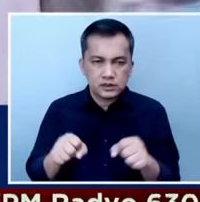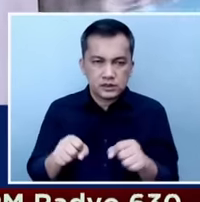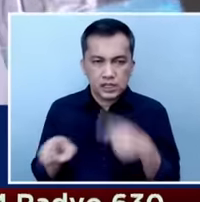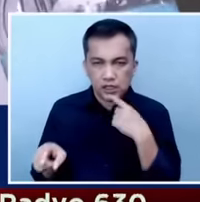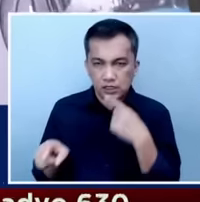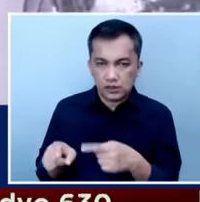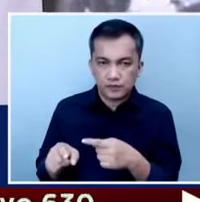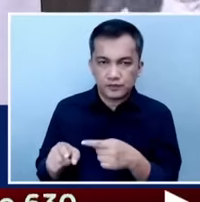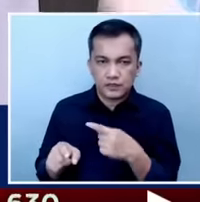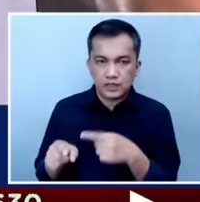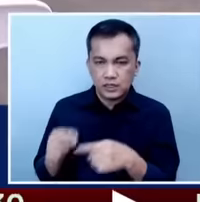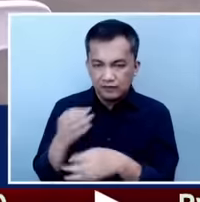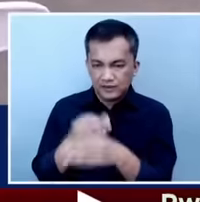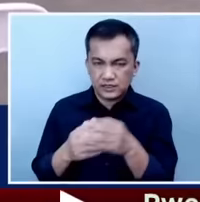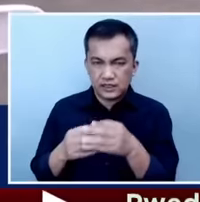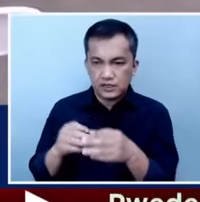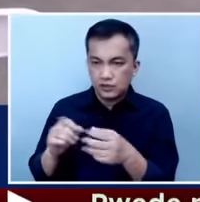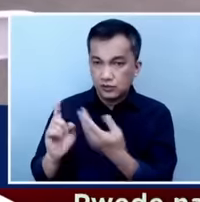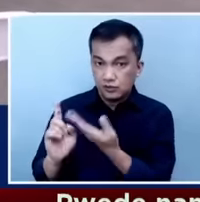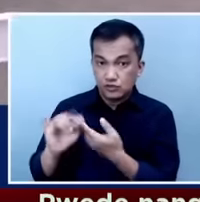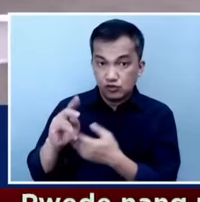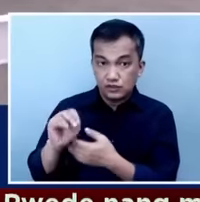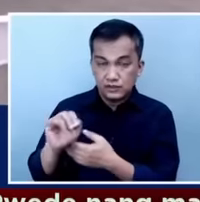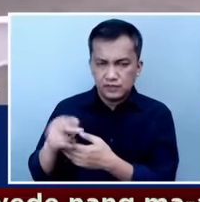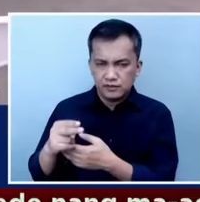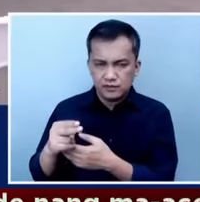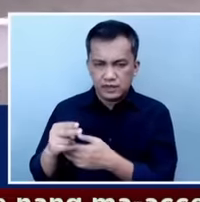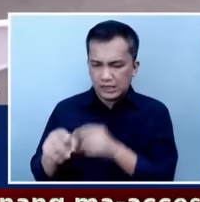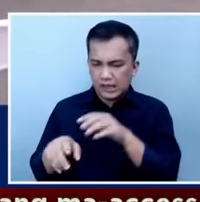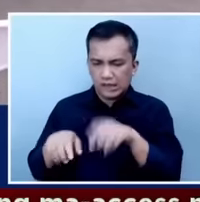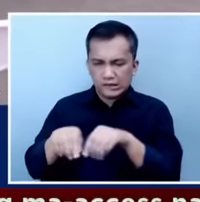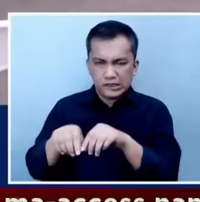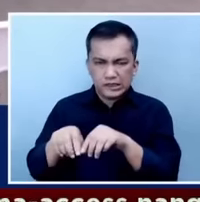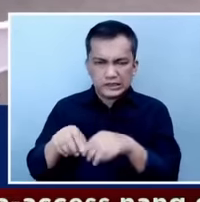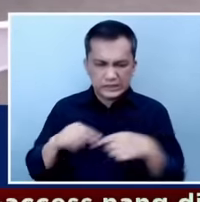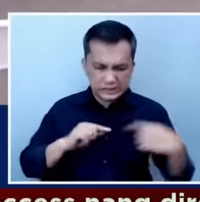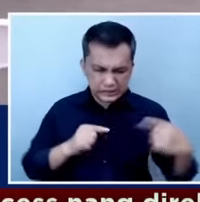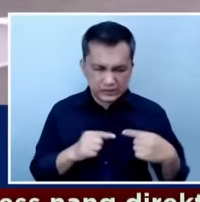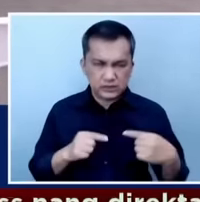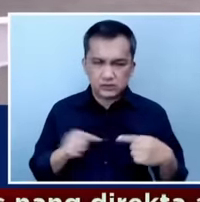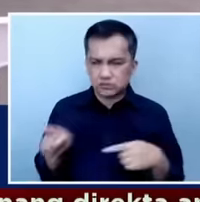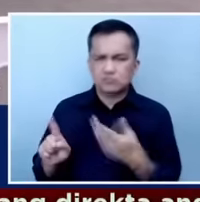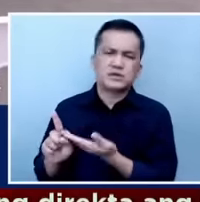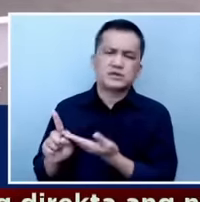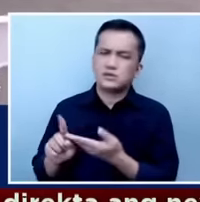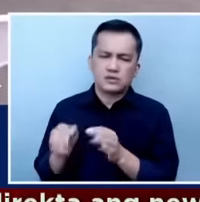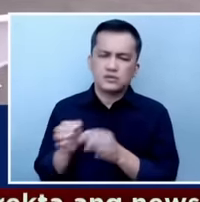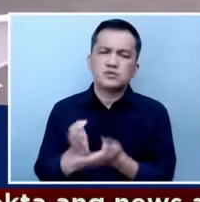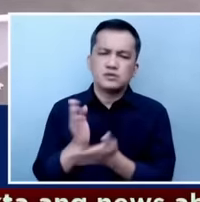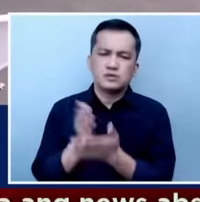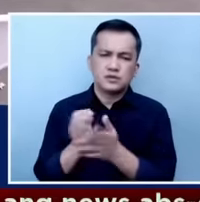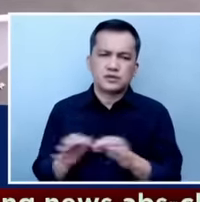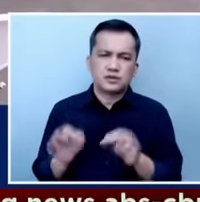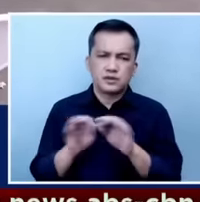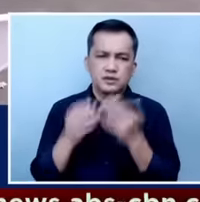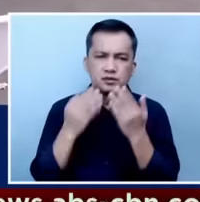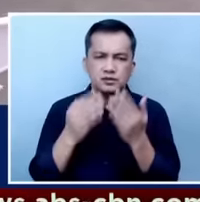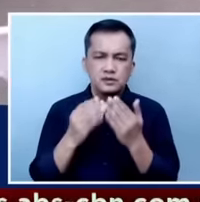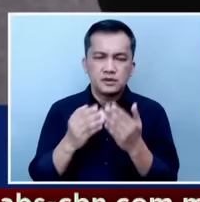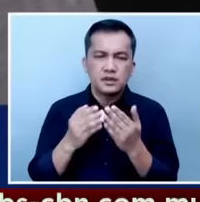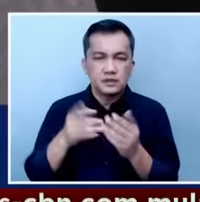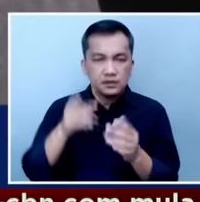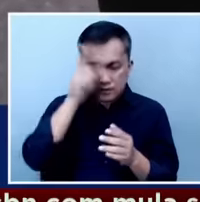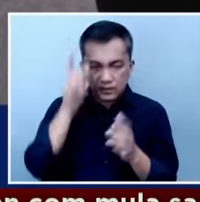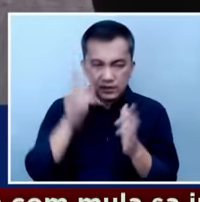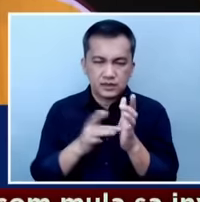taga Valenzuela. Pero hindi niya ito alintana dahil mahalagaan niyang magpasalamat sa Nazareno sa unti-unting pagaling ng